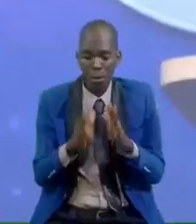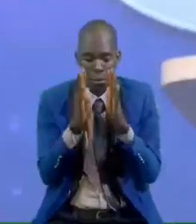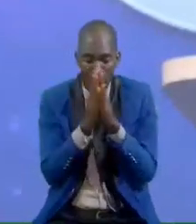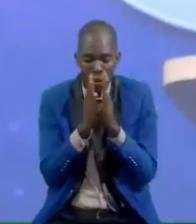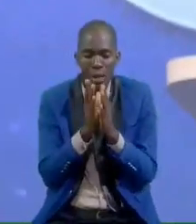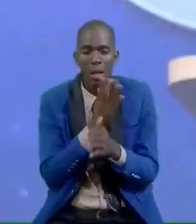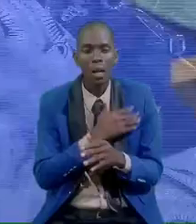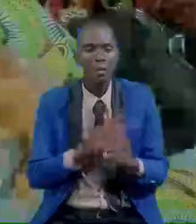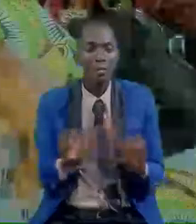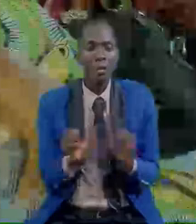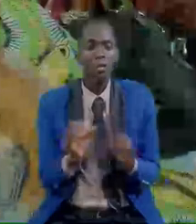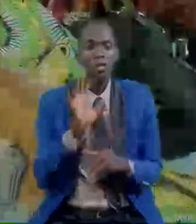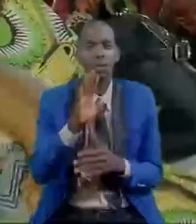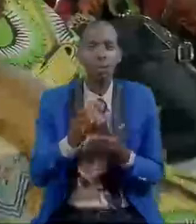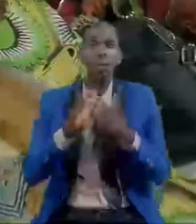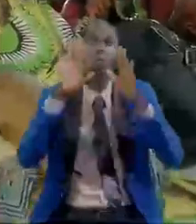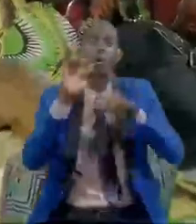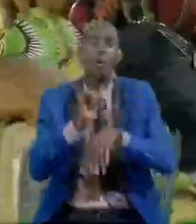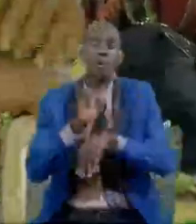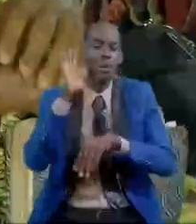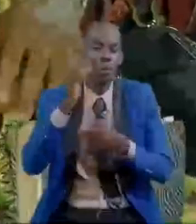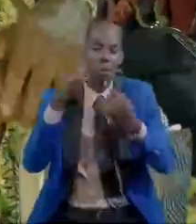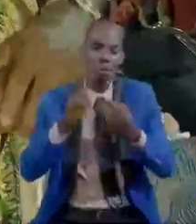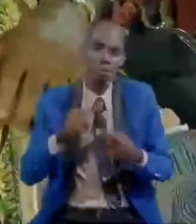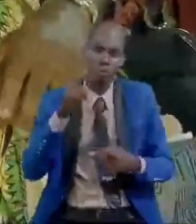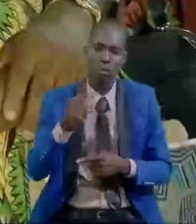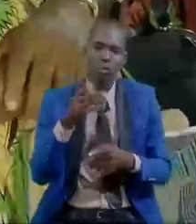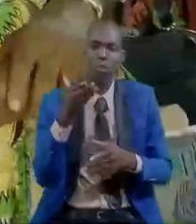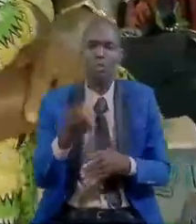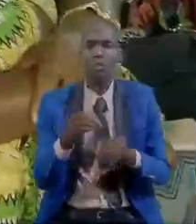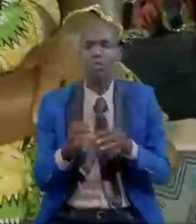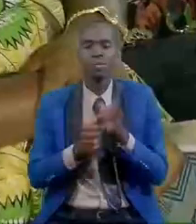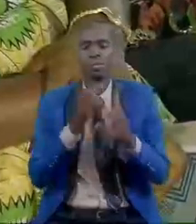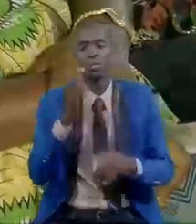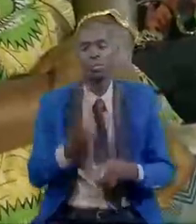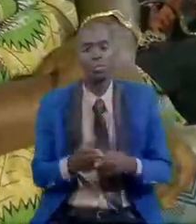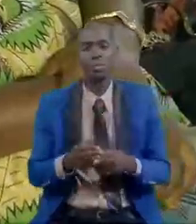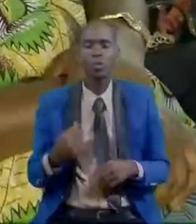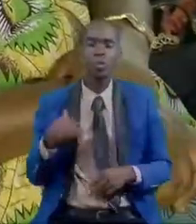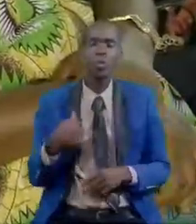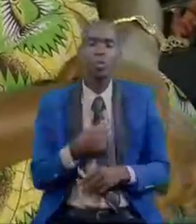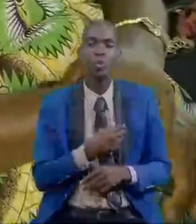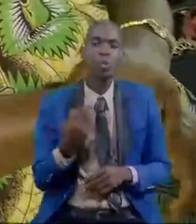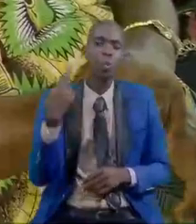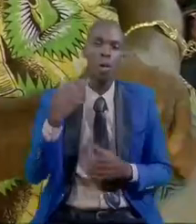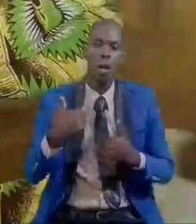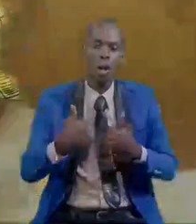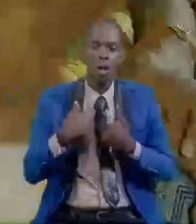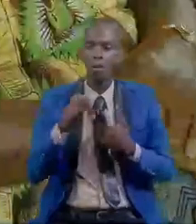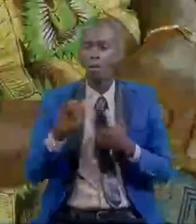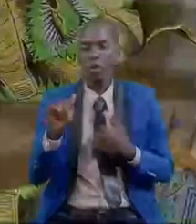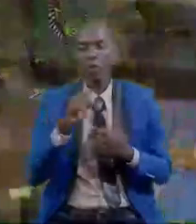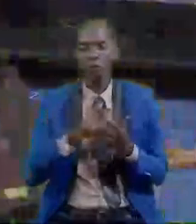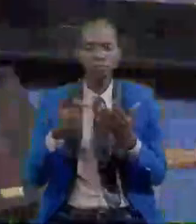Tout à coup, ton miracle va venir aujourd'hui. On était en croisade comme